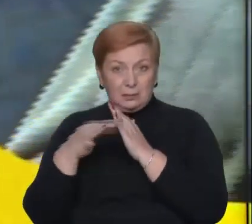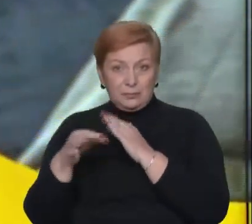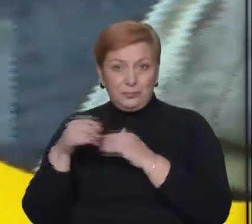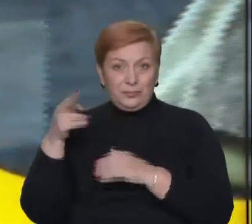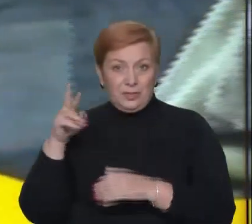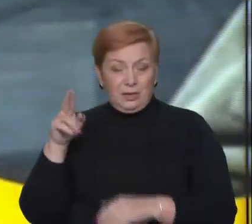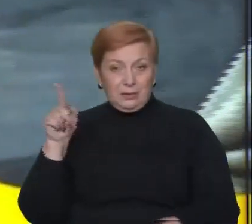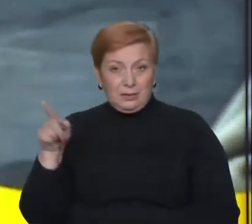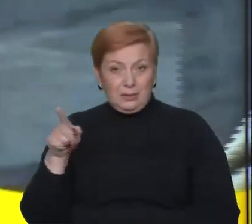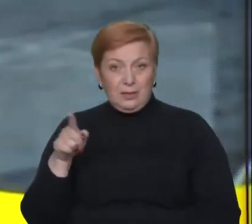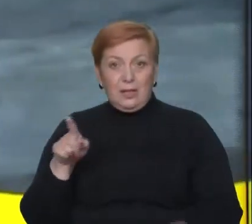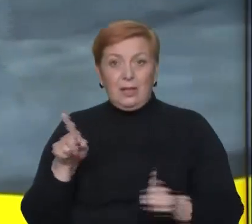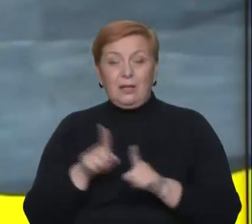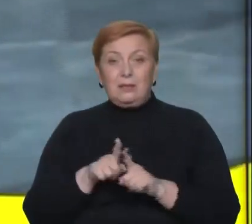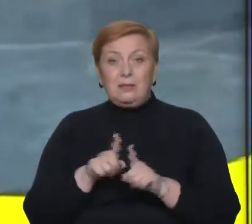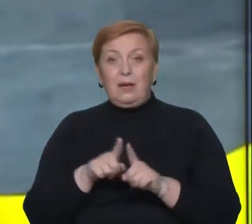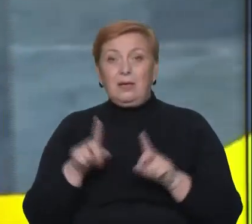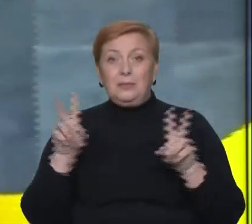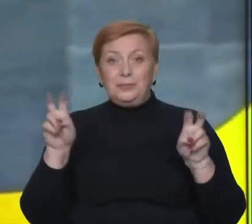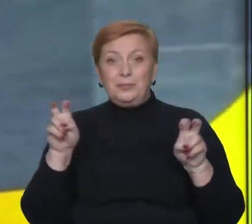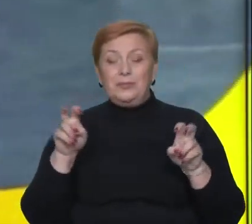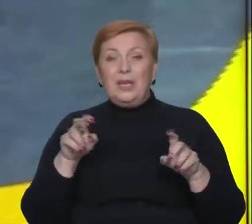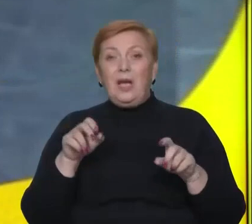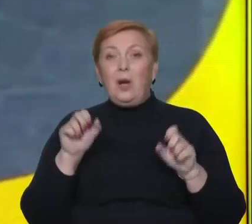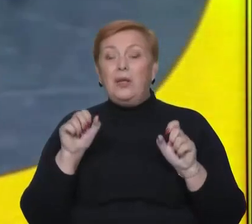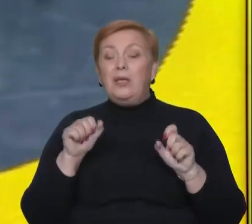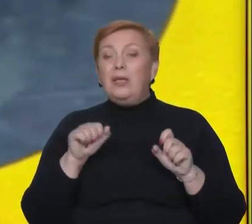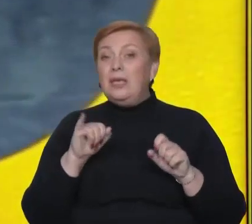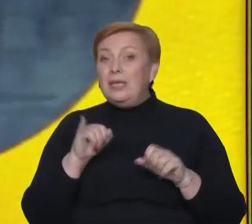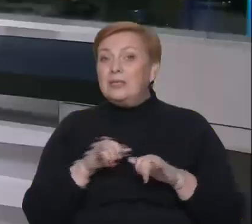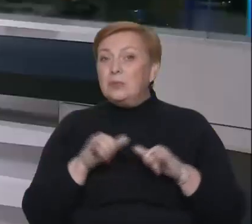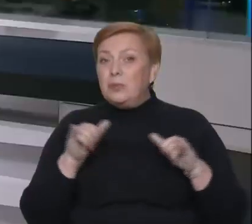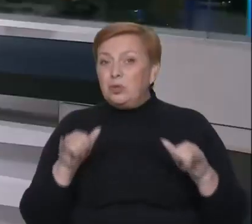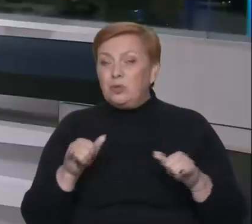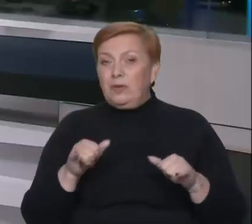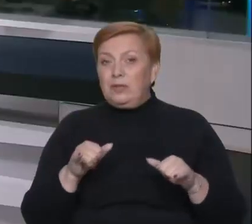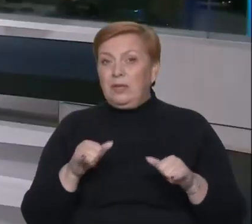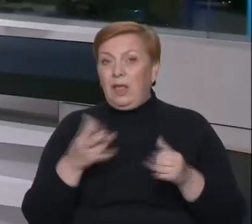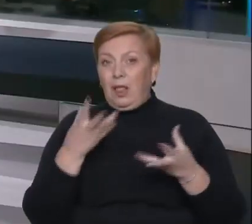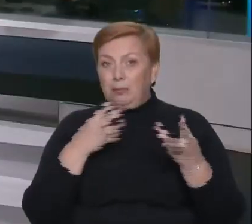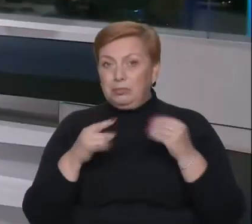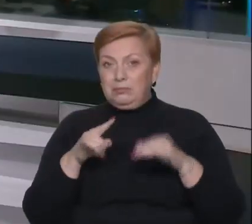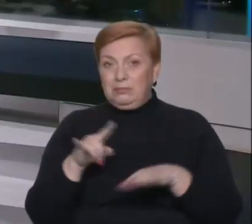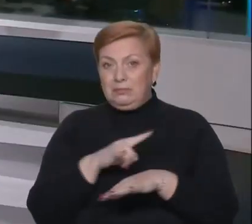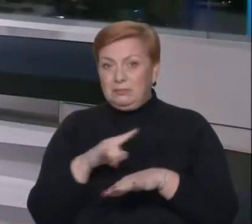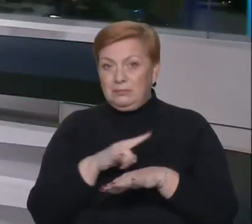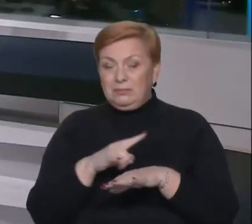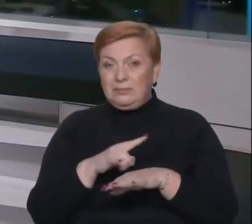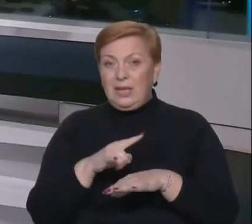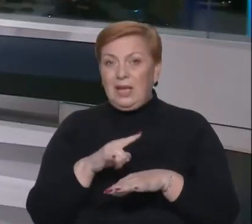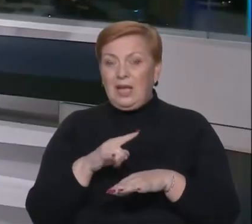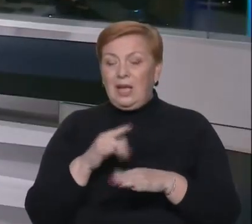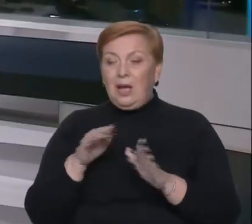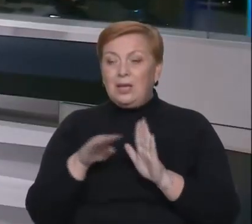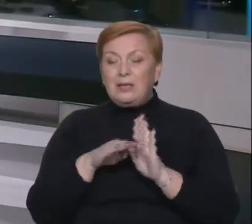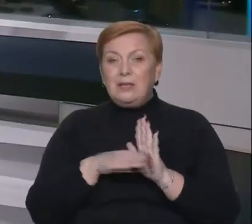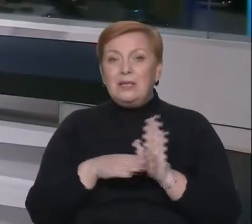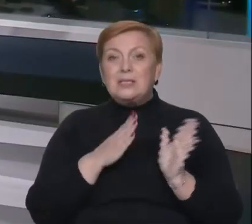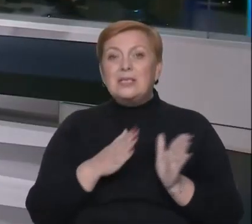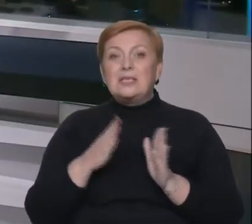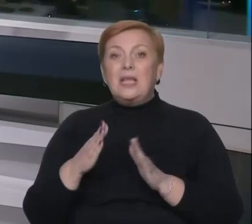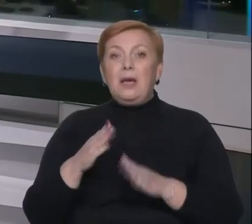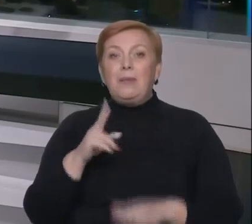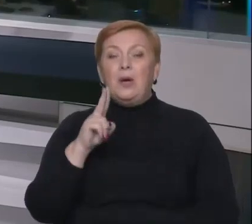так би мовити, спуфінг, які би зробили підміну координат. Це дуже, до речі, буде допомагати в боротьбі, наприклад, з надводними